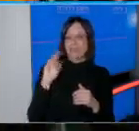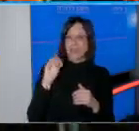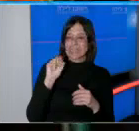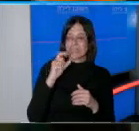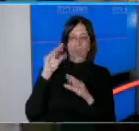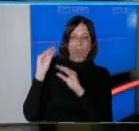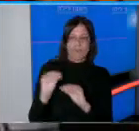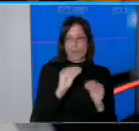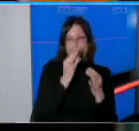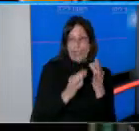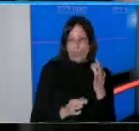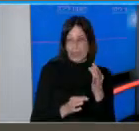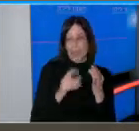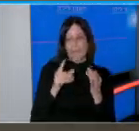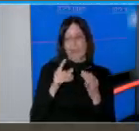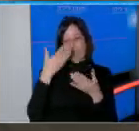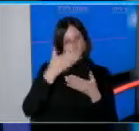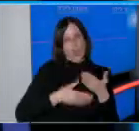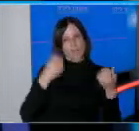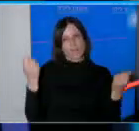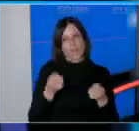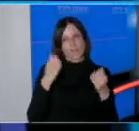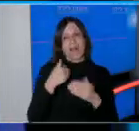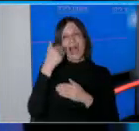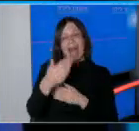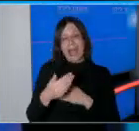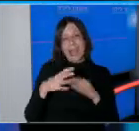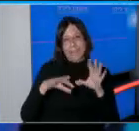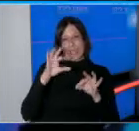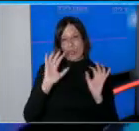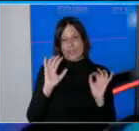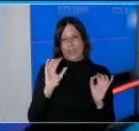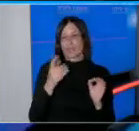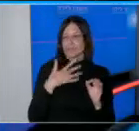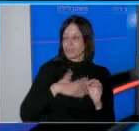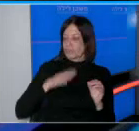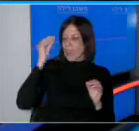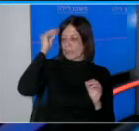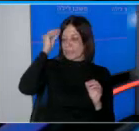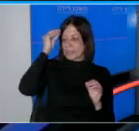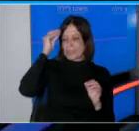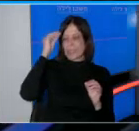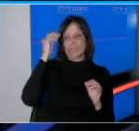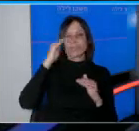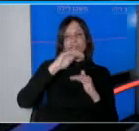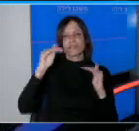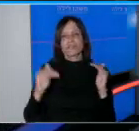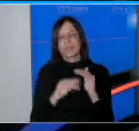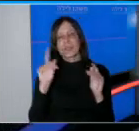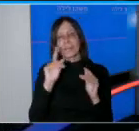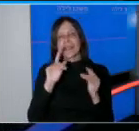עברו הנתונים, והדוח לכן יפורסם אחרי הבחירות. עכשיו, אני רוצה להזכיר לך, תחת מי נמצא